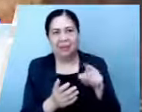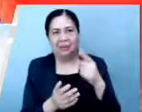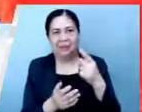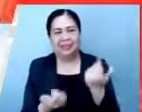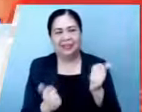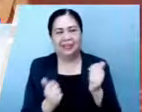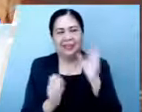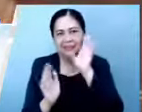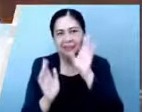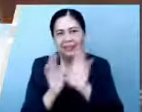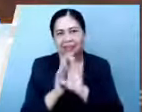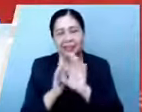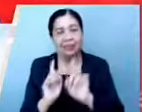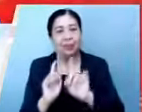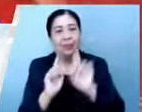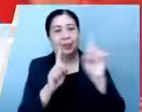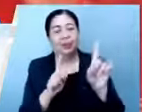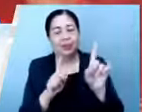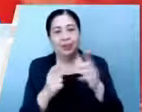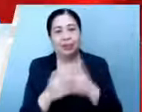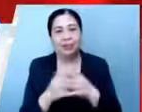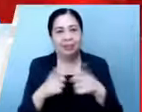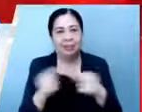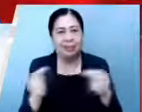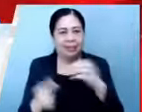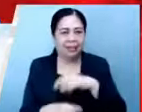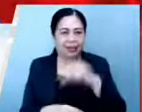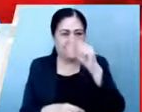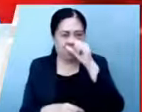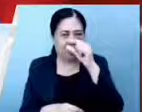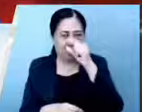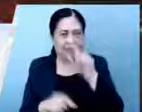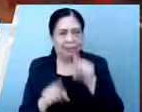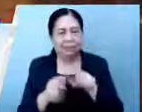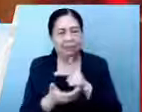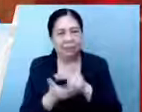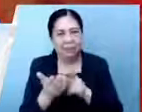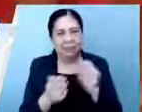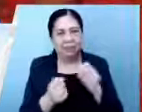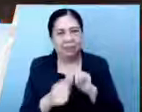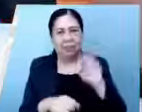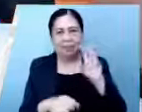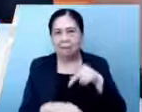Japan at Dubai this April ang SB19 bilang parte ng kanilang pagtatag world tour.